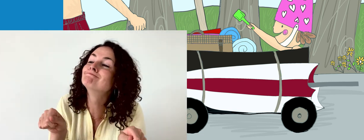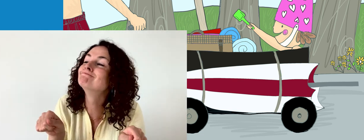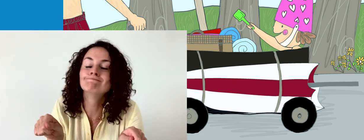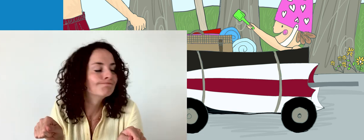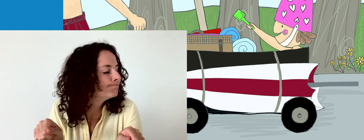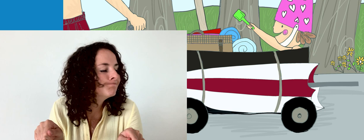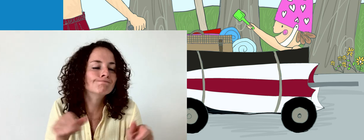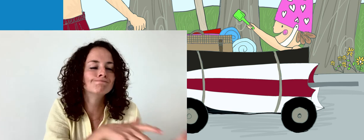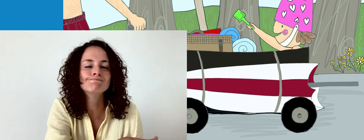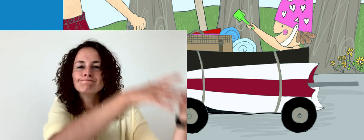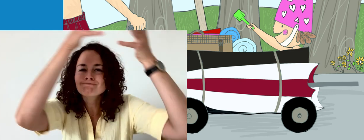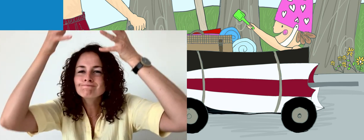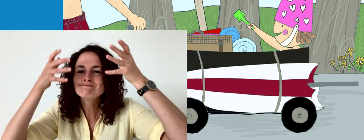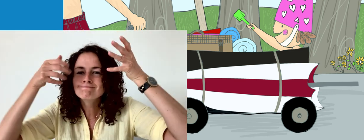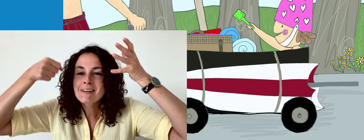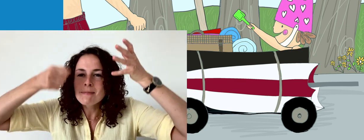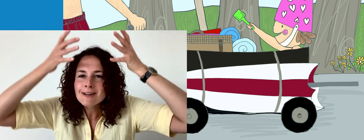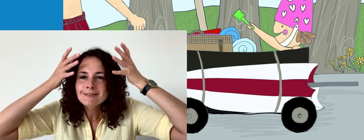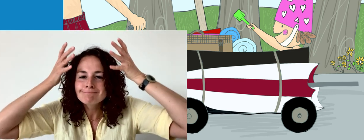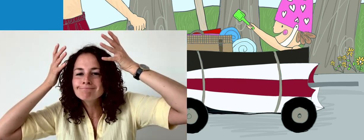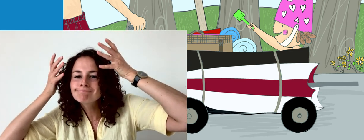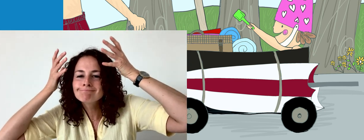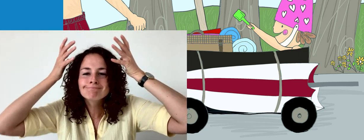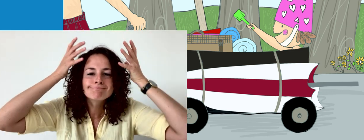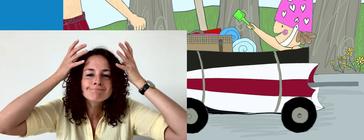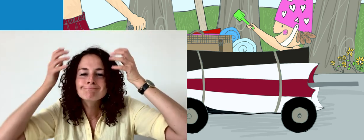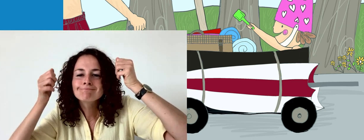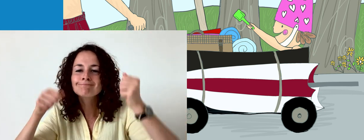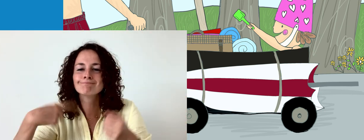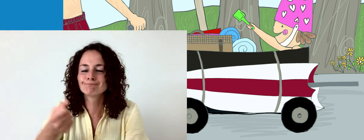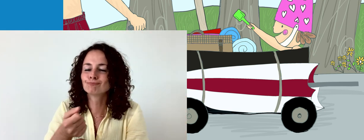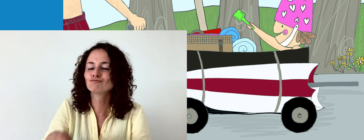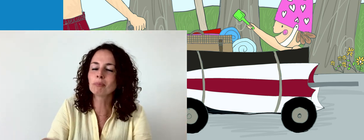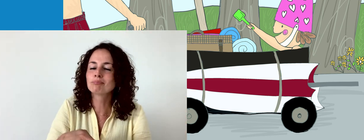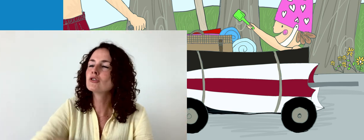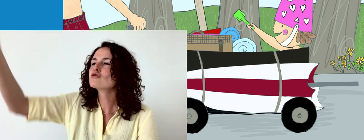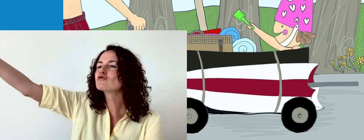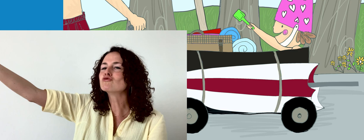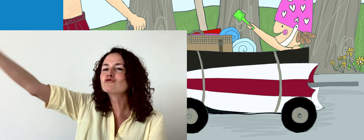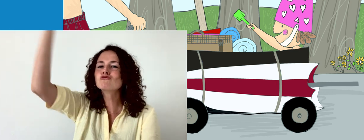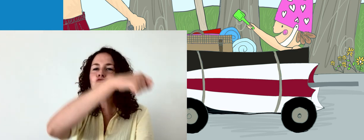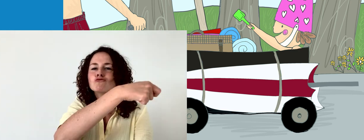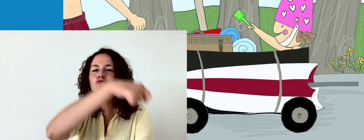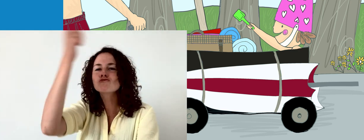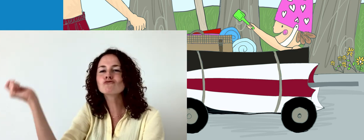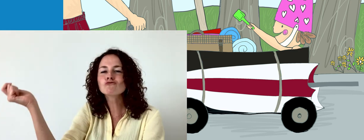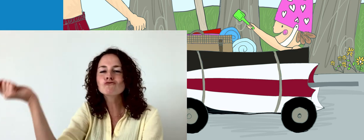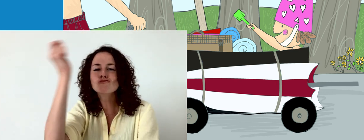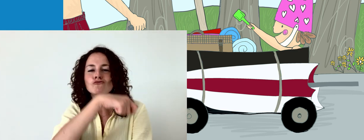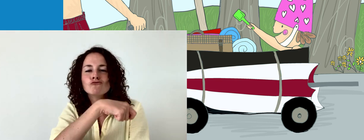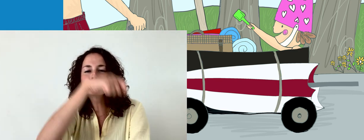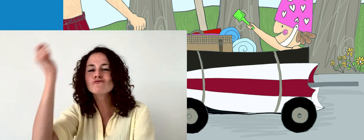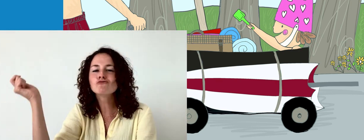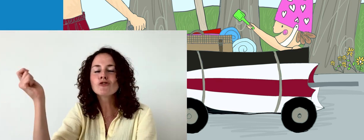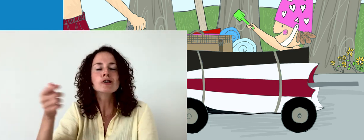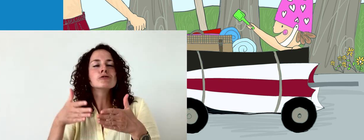later Zet Mare een emmer op haar hoofd En zwaait ze met een schop Schip ahoy Roept Mare